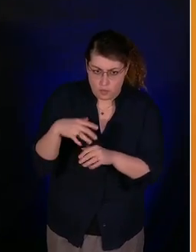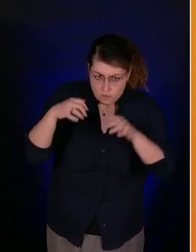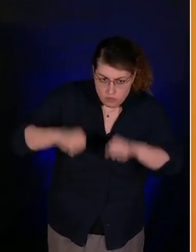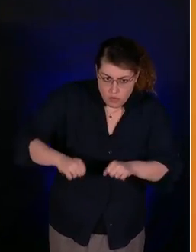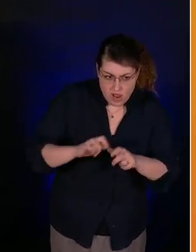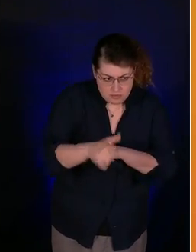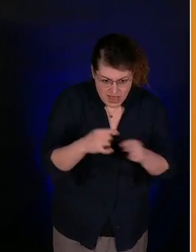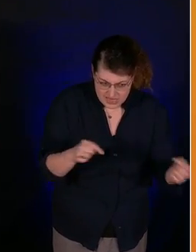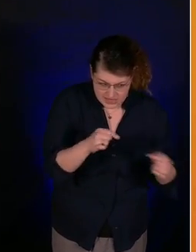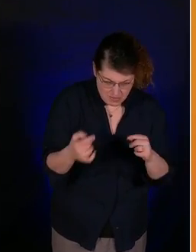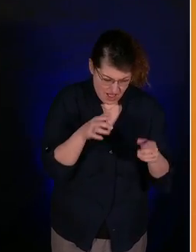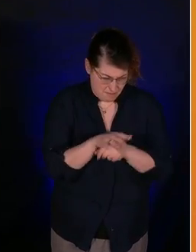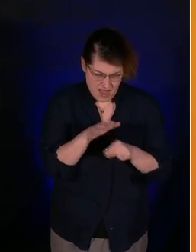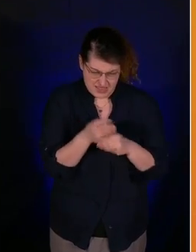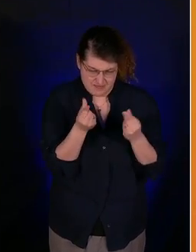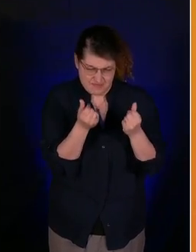débat.